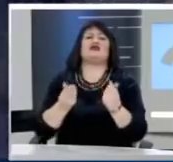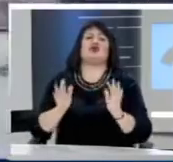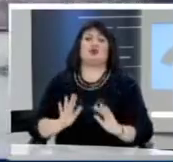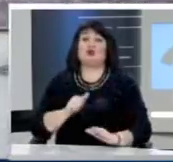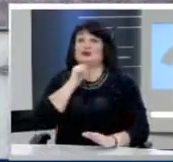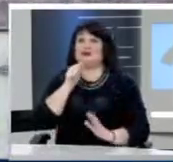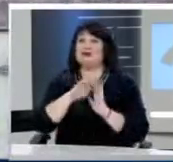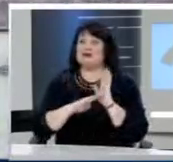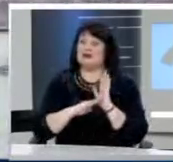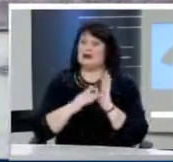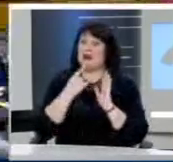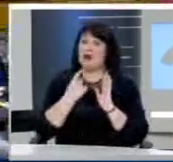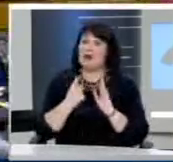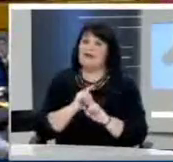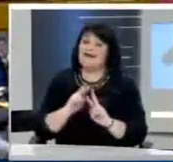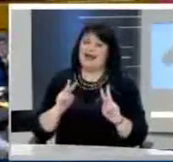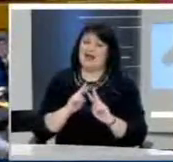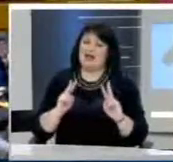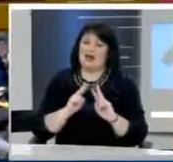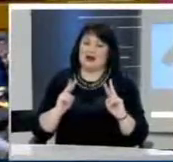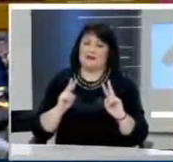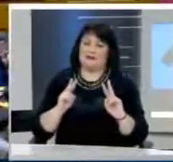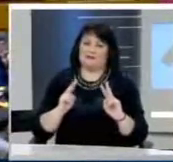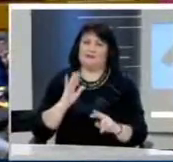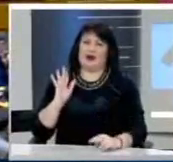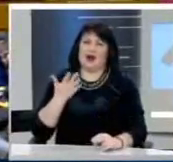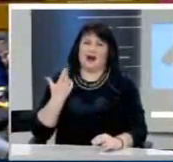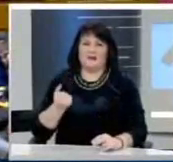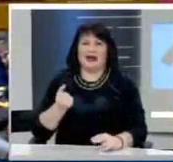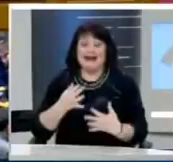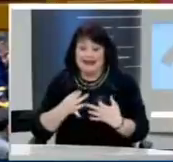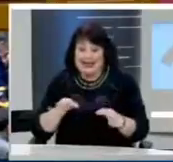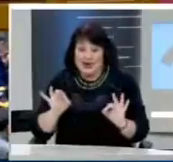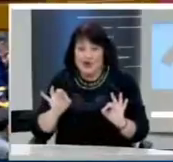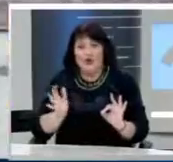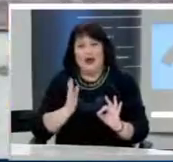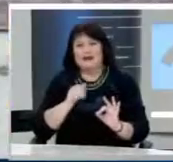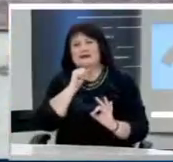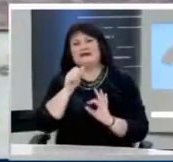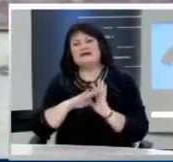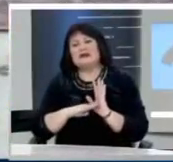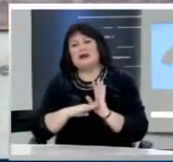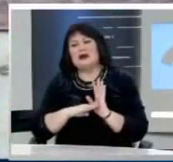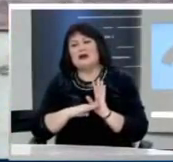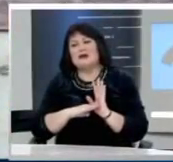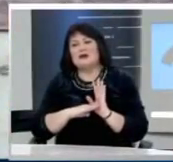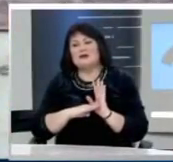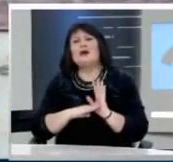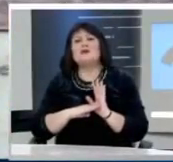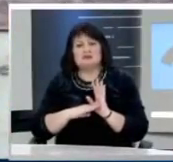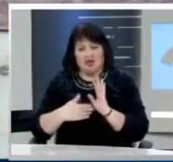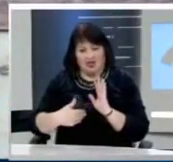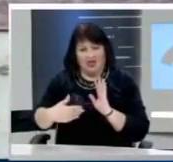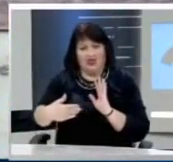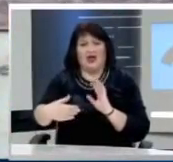Το Σύνταγμα είναι πάρα πολύ σαφές. Εάν υπάρχει κάποιο κενό στο Σύνταγμα, είμαστε εν ώψη της